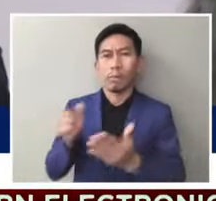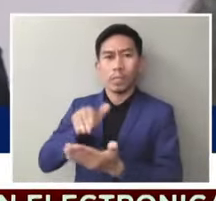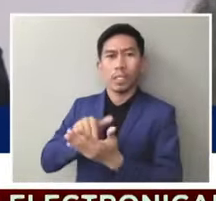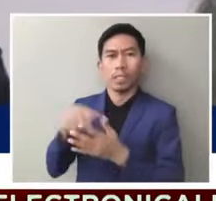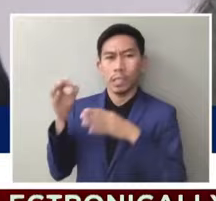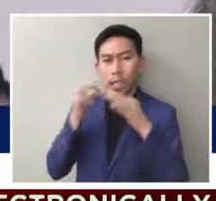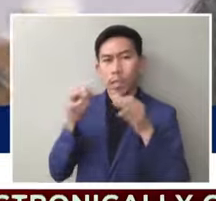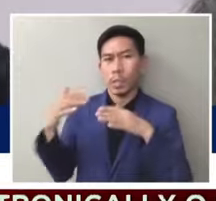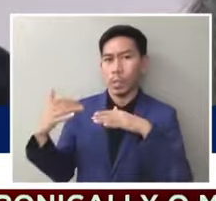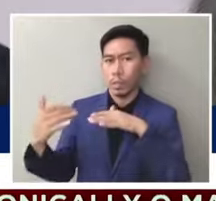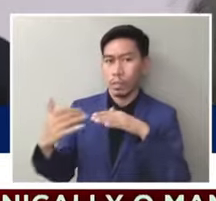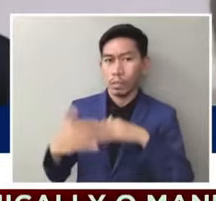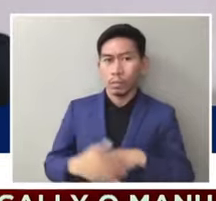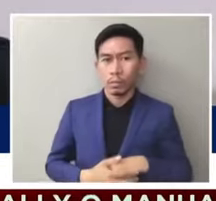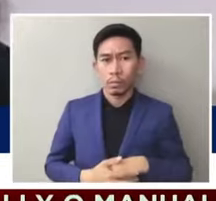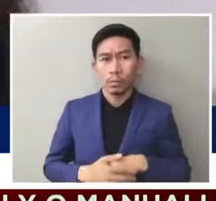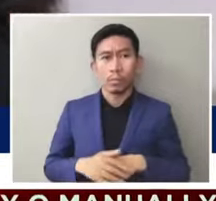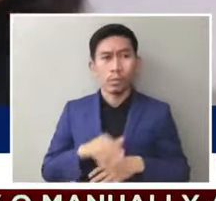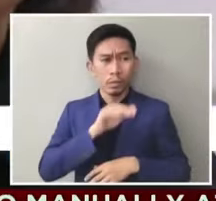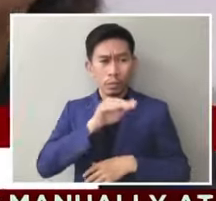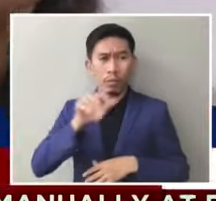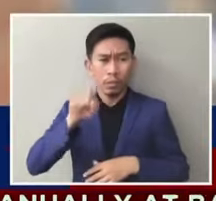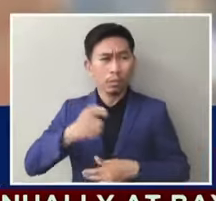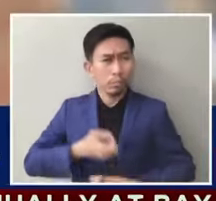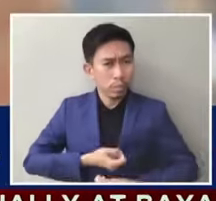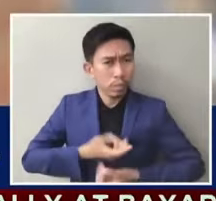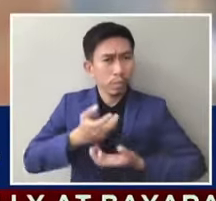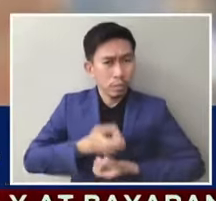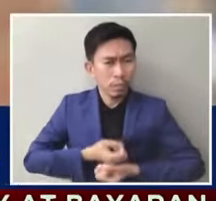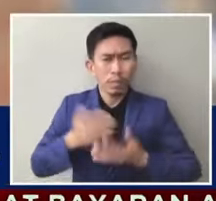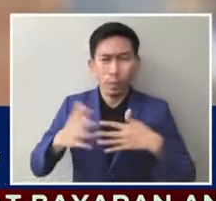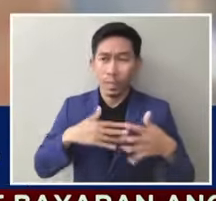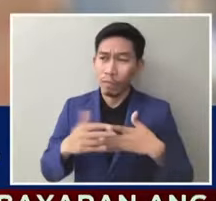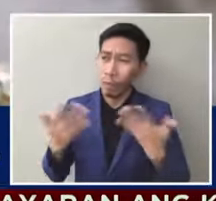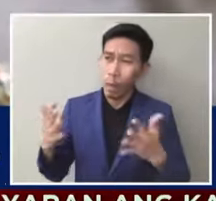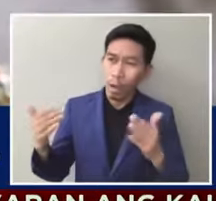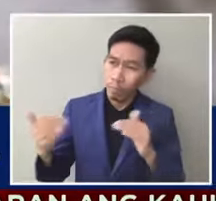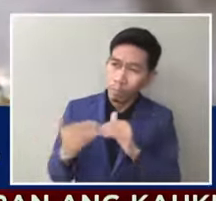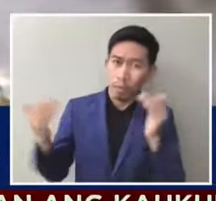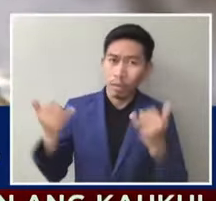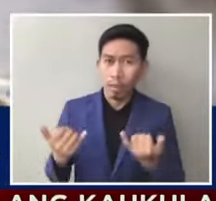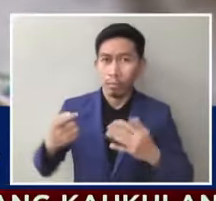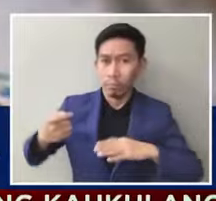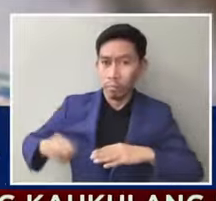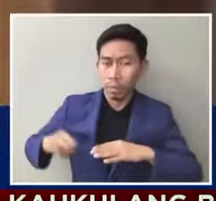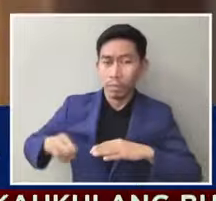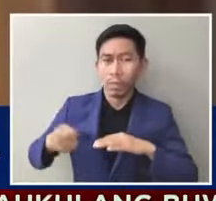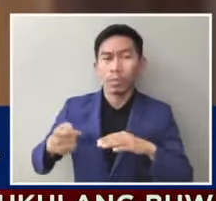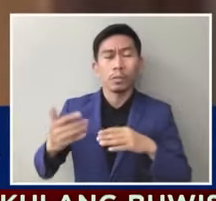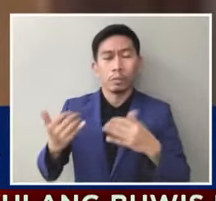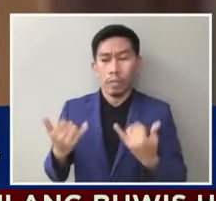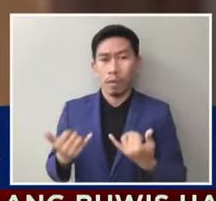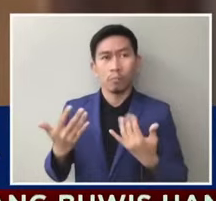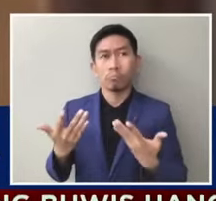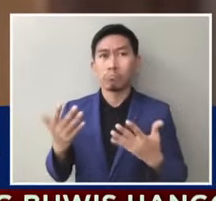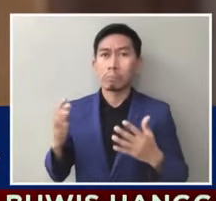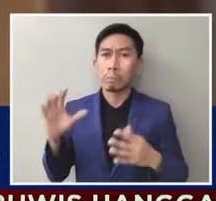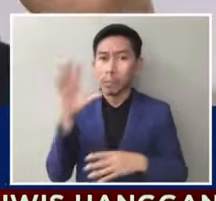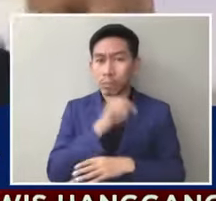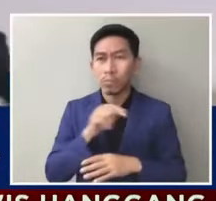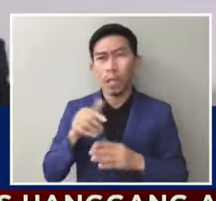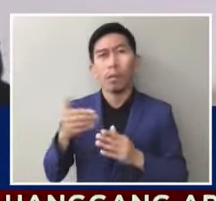po nakaano pa ng hustisya sa ngayon. Makakamtan natin kung hindi man dito sa mundo, merong taas